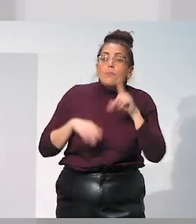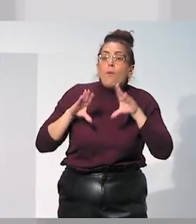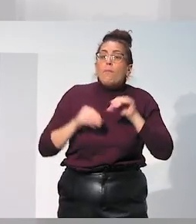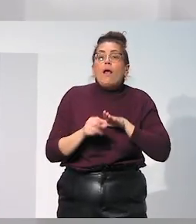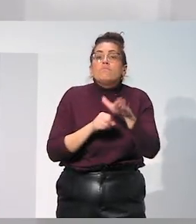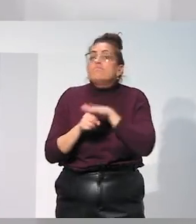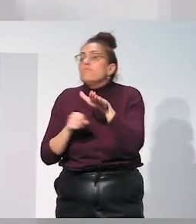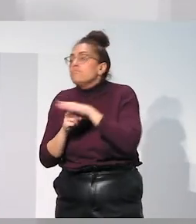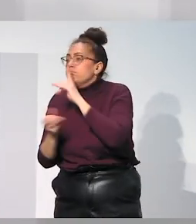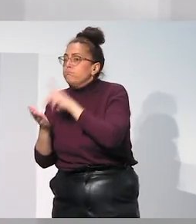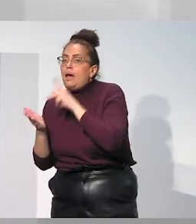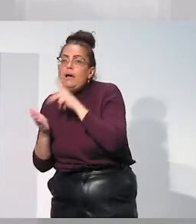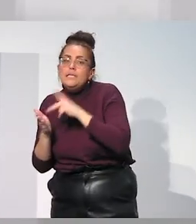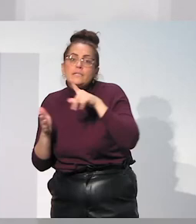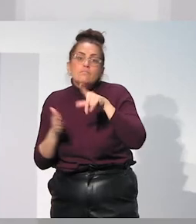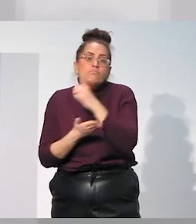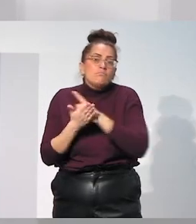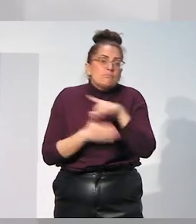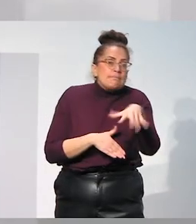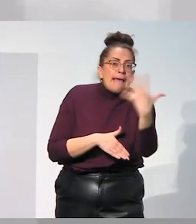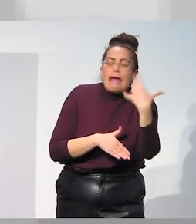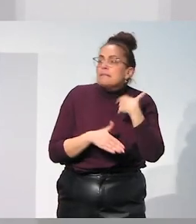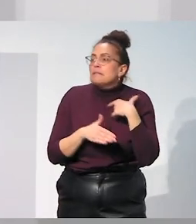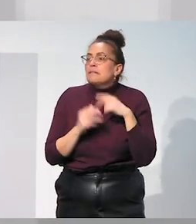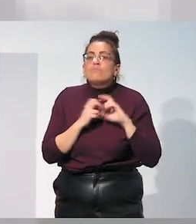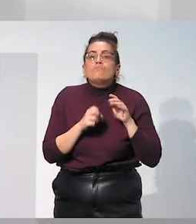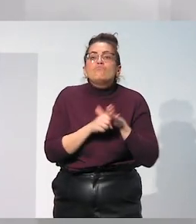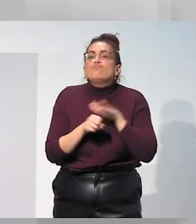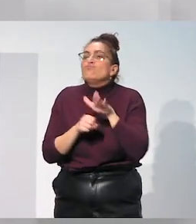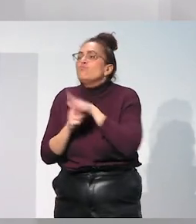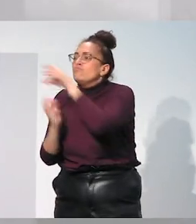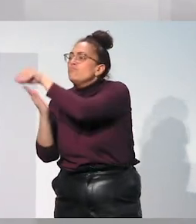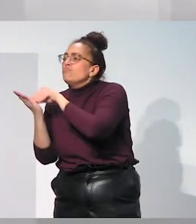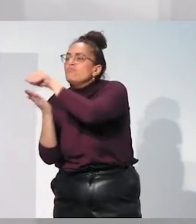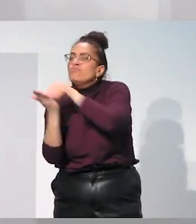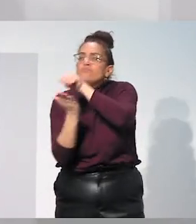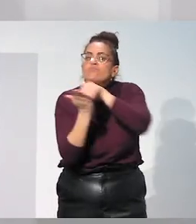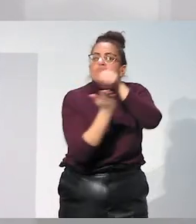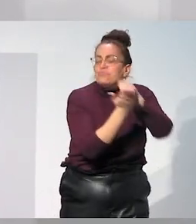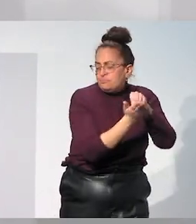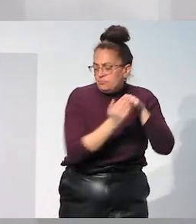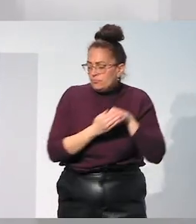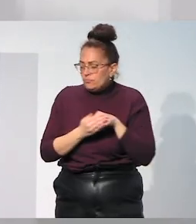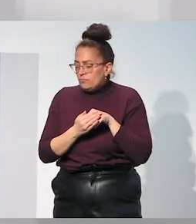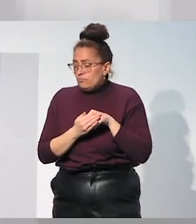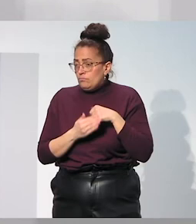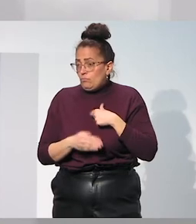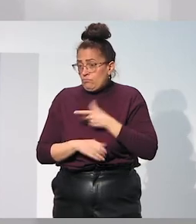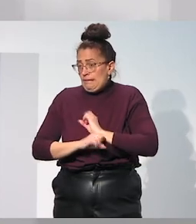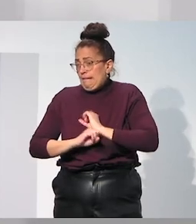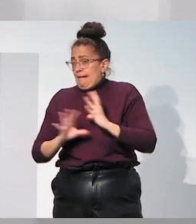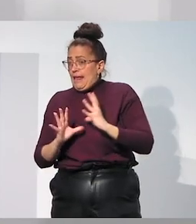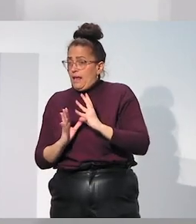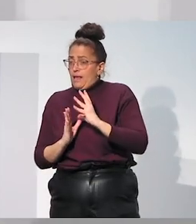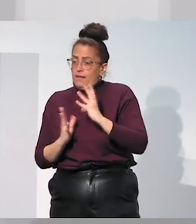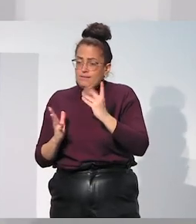Hein. Et celui-là, j'ai tout de suite compris qu'il était impossible d'en écrire même une ligne hein, dans le Cantal. On n'écrit pas